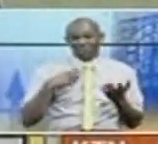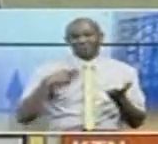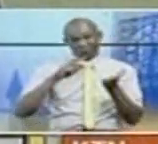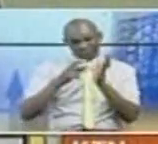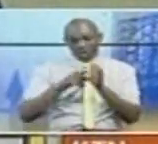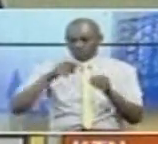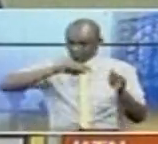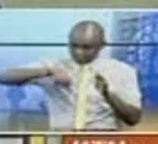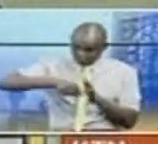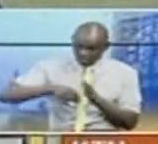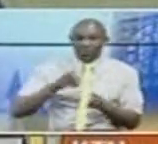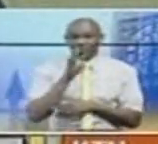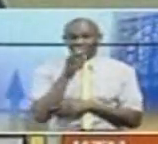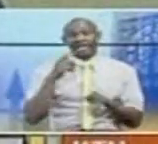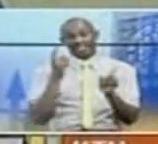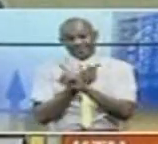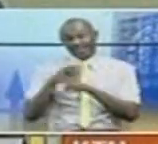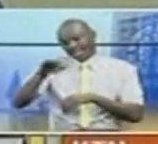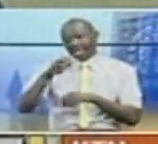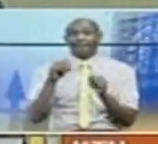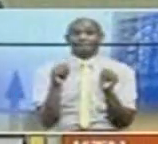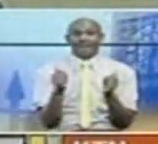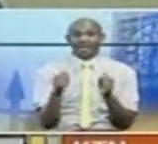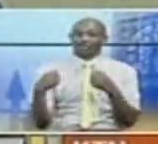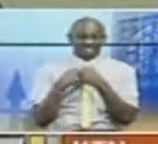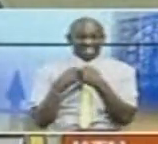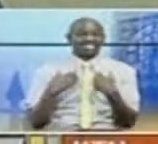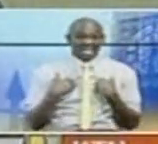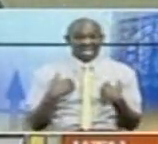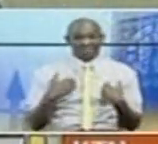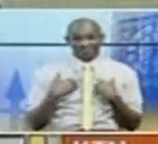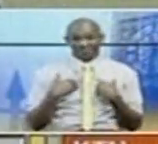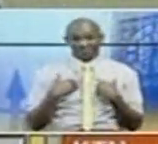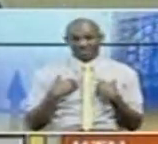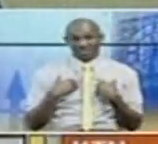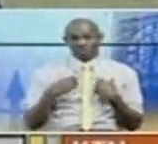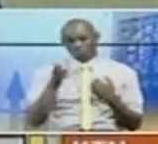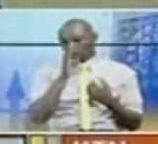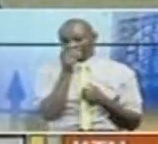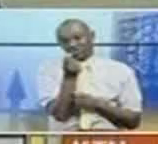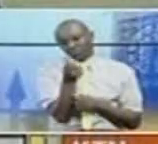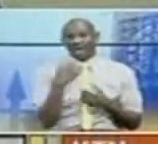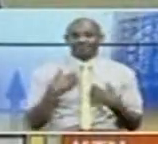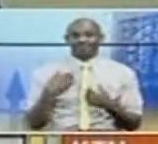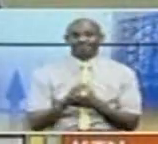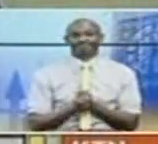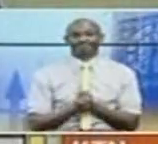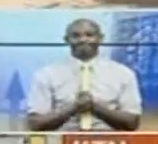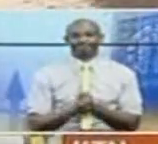visima vinne. Hata hivyo, maeneo mengine yangali yanakumbwa na changamoto ya uhaba wa maji.